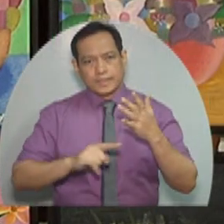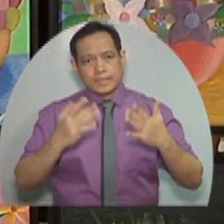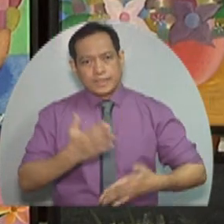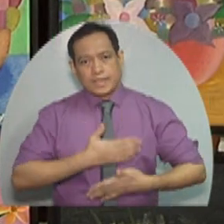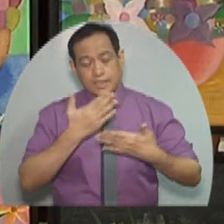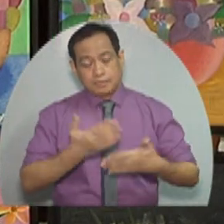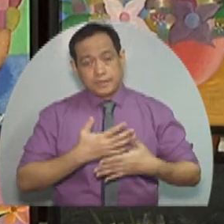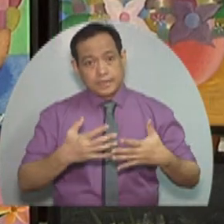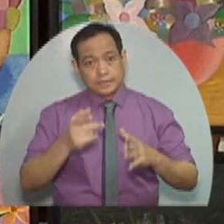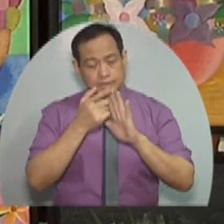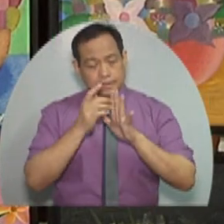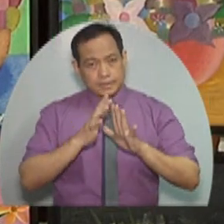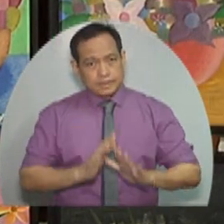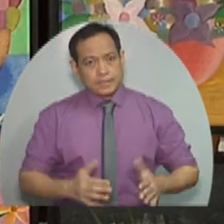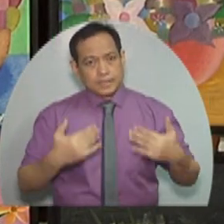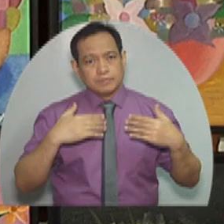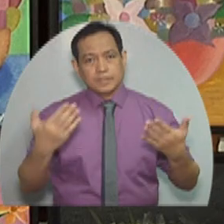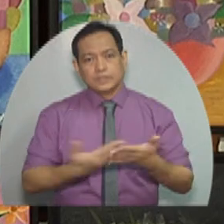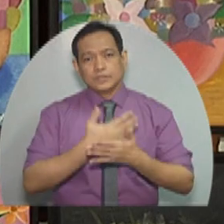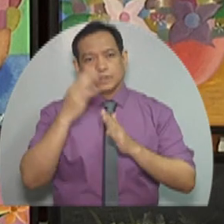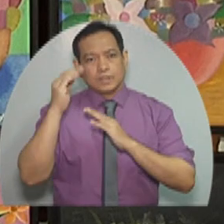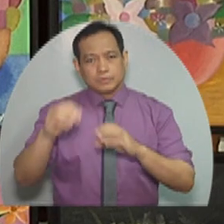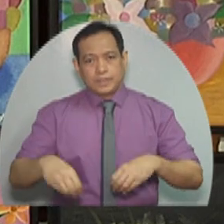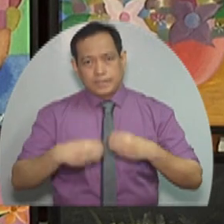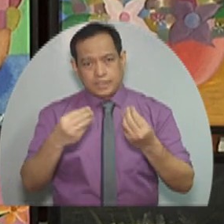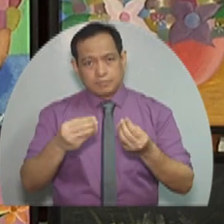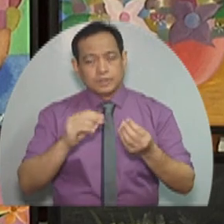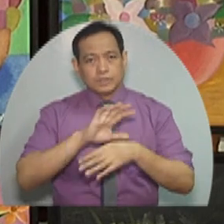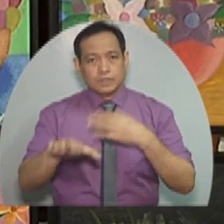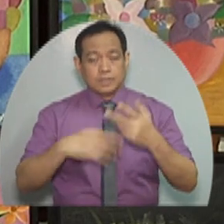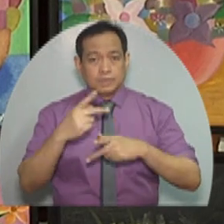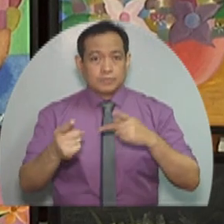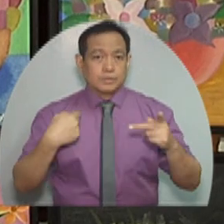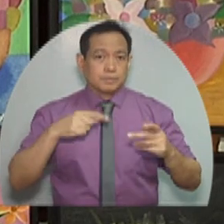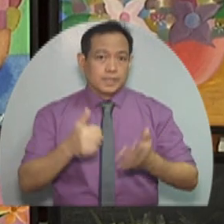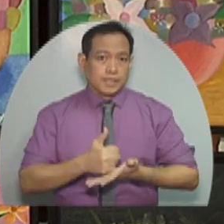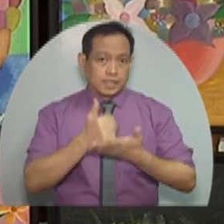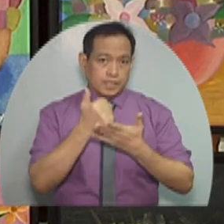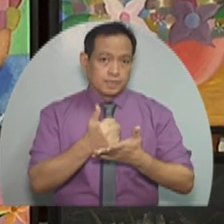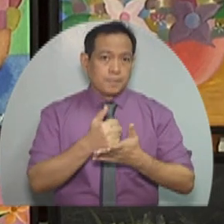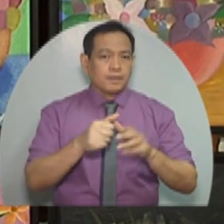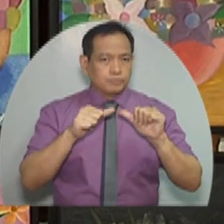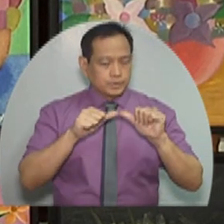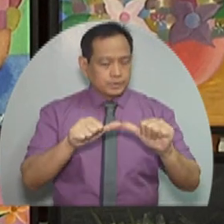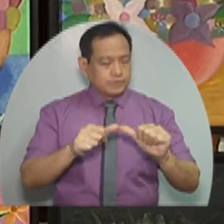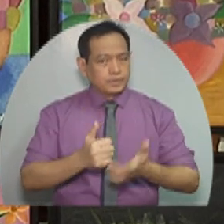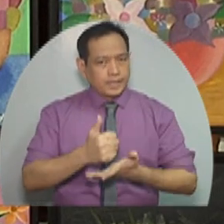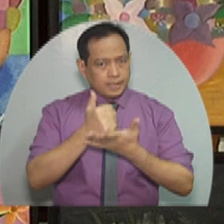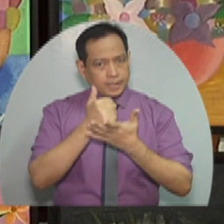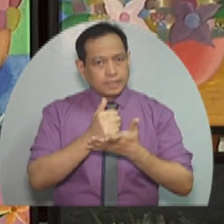at kapanatagan ang kakibat ng bagong pag-asang ibibigay natin sa mga tinutulungan natin. Huwag kayong magsasawang